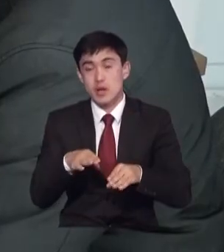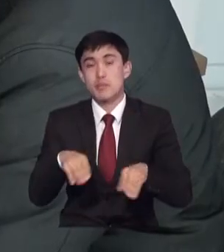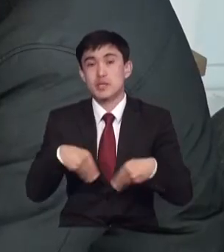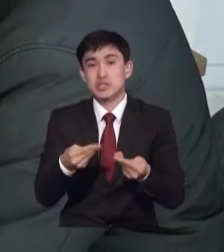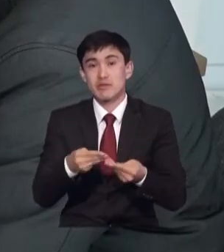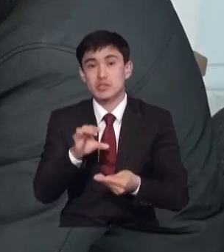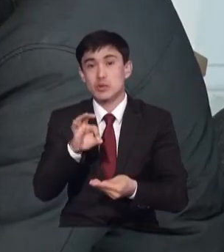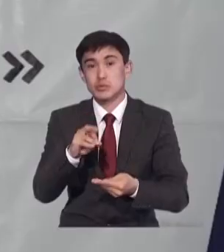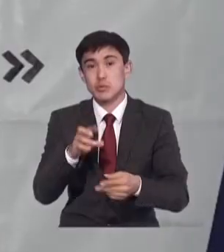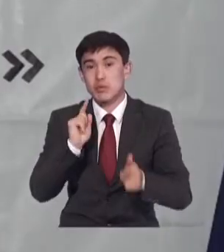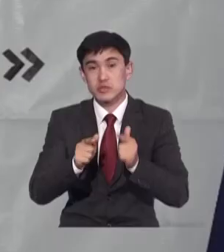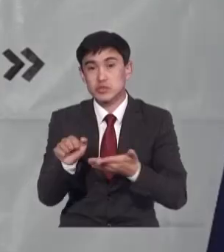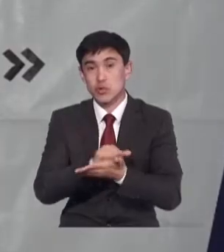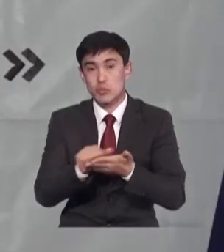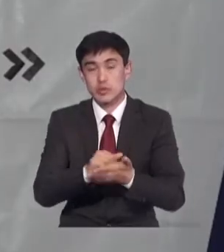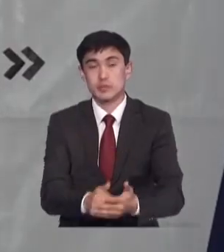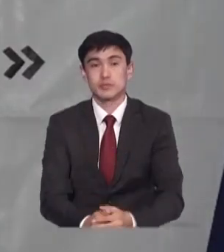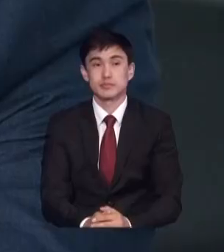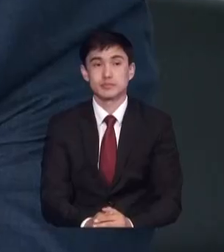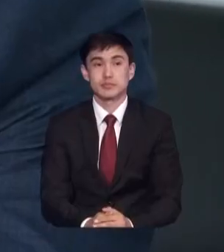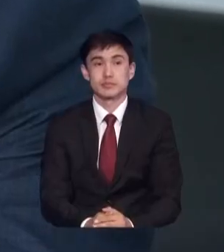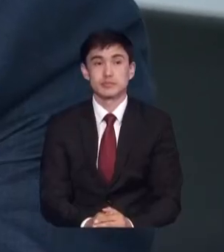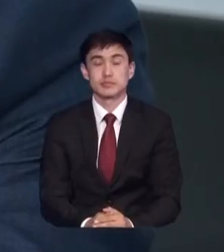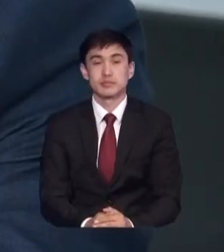Сауле Сапиевой подтверждающие документы.